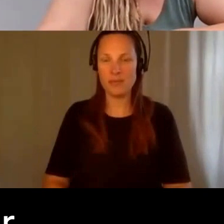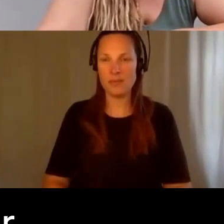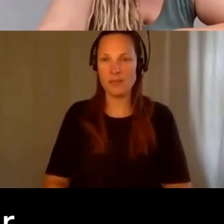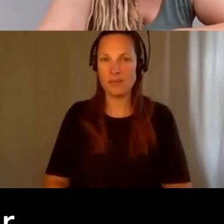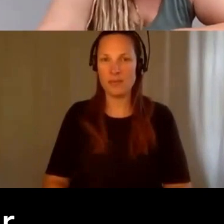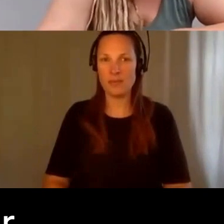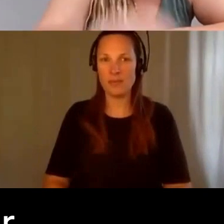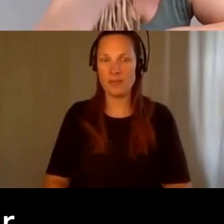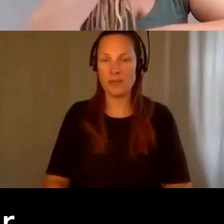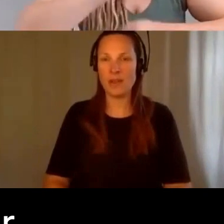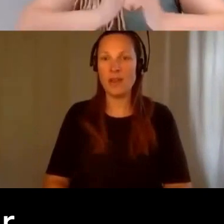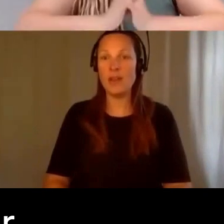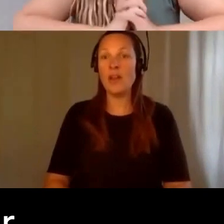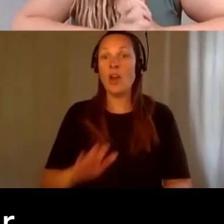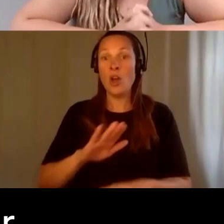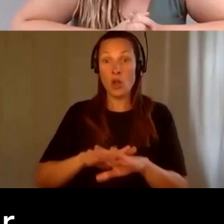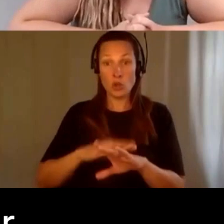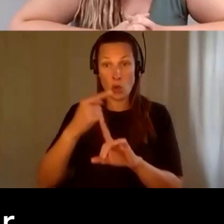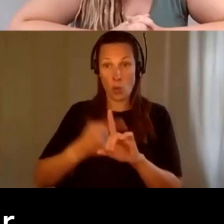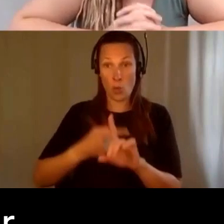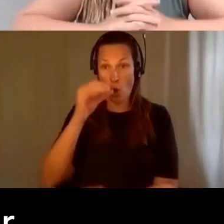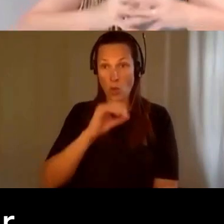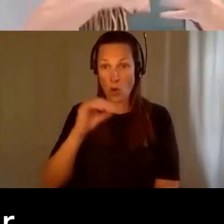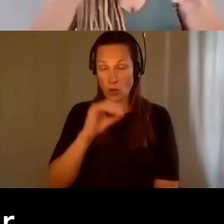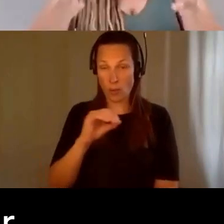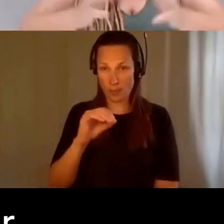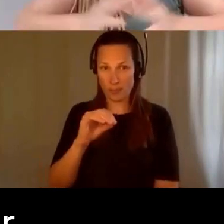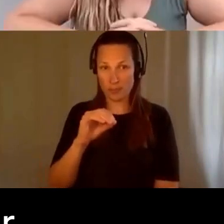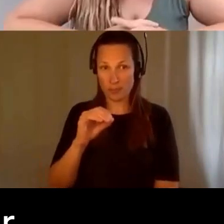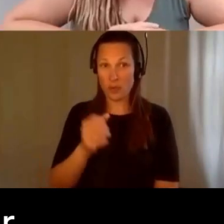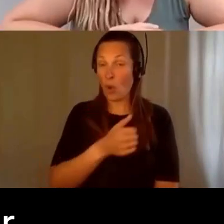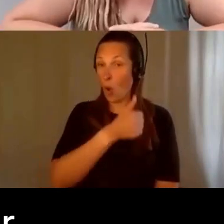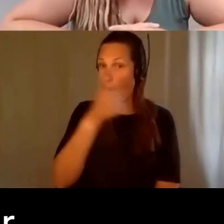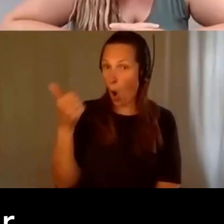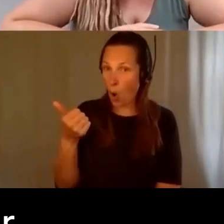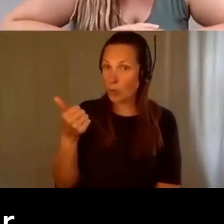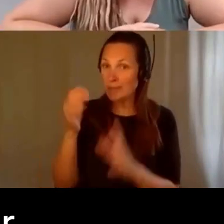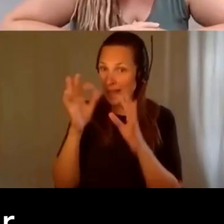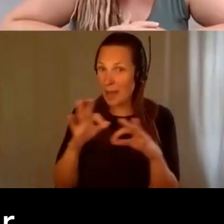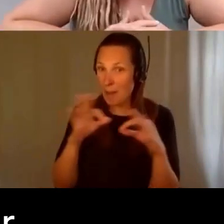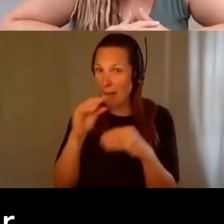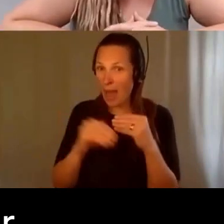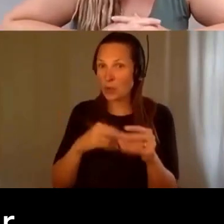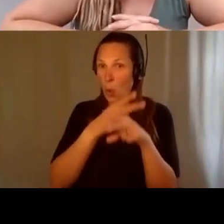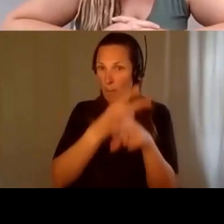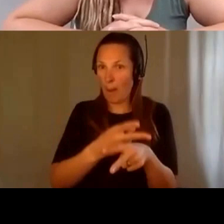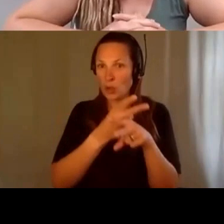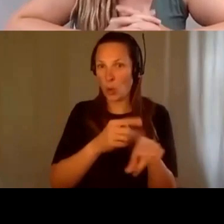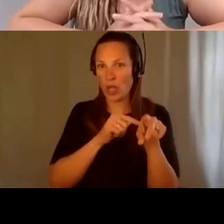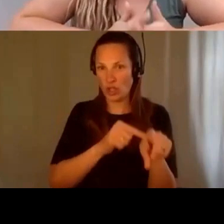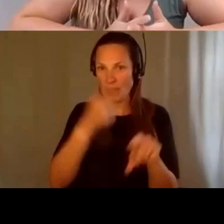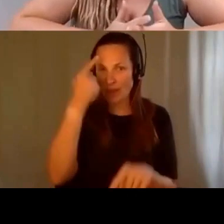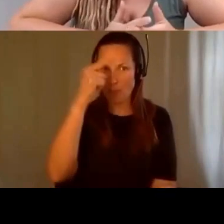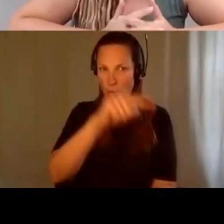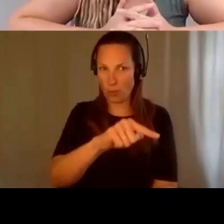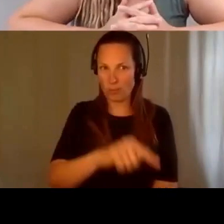Et donc, en octobre, on va constater qu'on a d'autres soins à prendre pour notre potager. Puis, ce